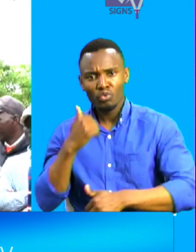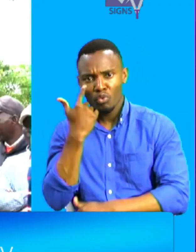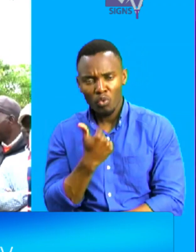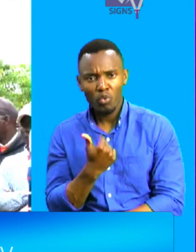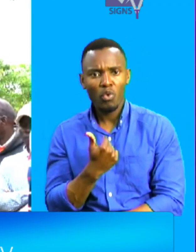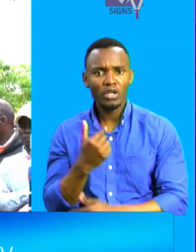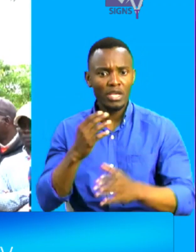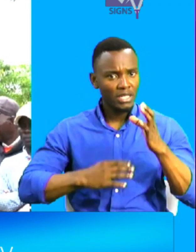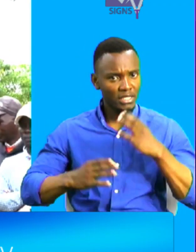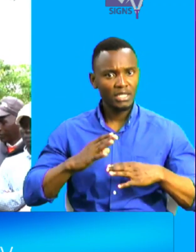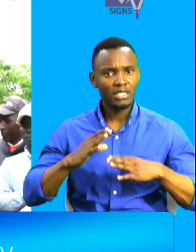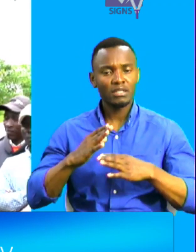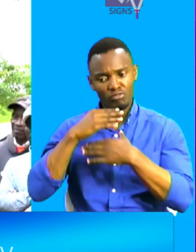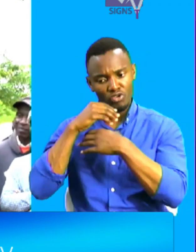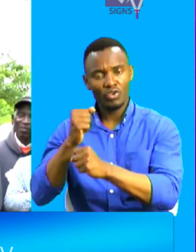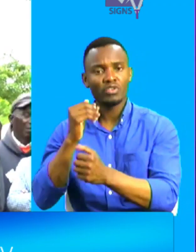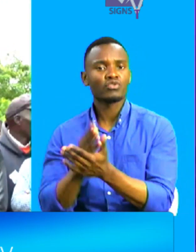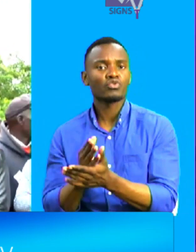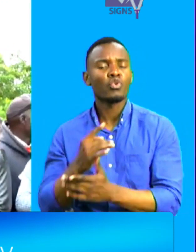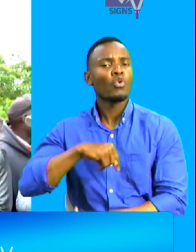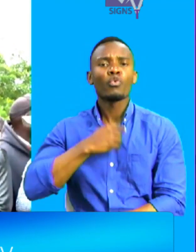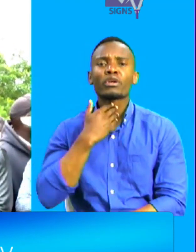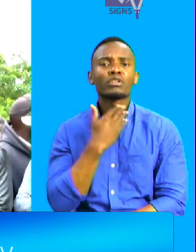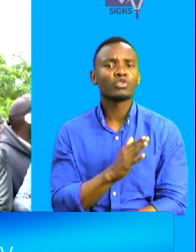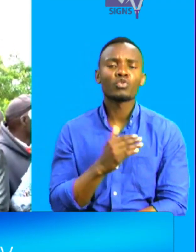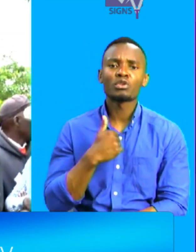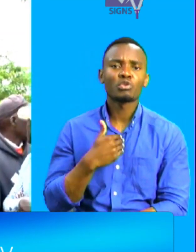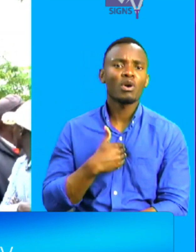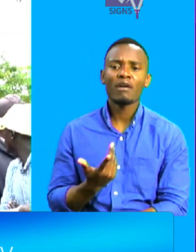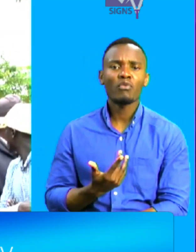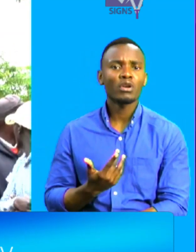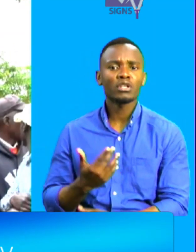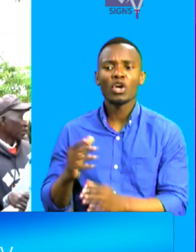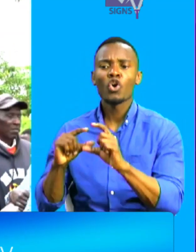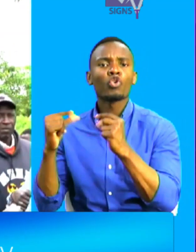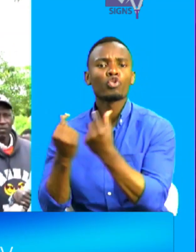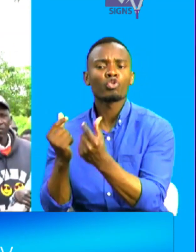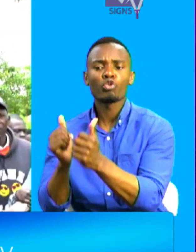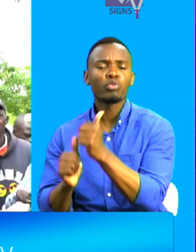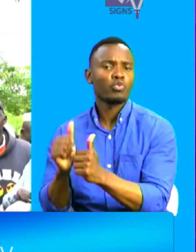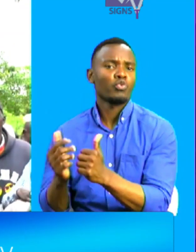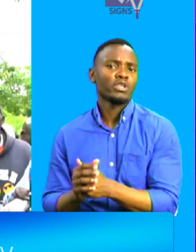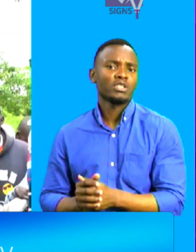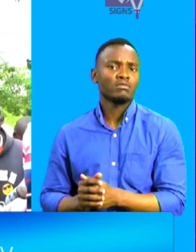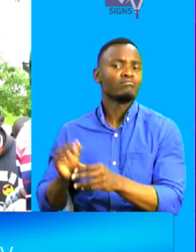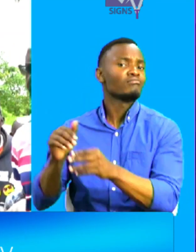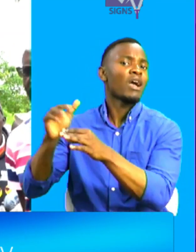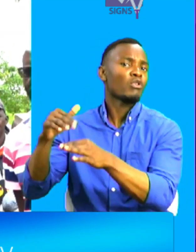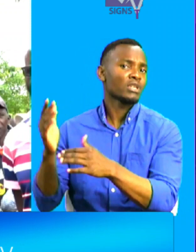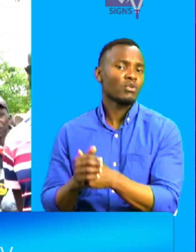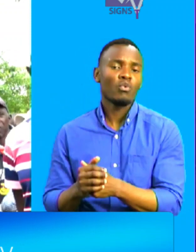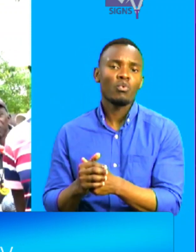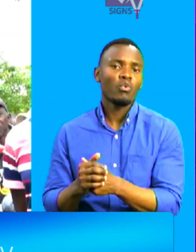confidence na wao. Si ni kweli? Manake hatungetaka tena tu create a vigilante ambaye mnajua tumekuwa na historia ya vigilante hapo